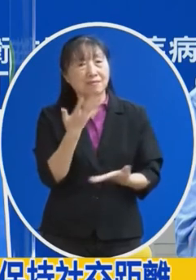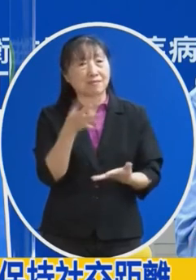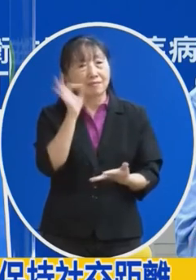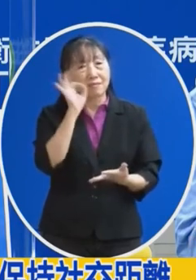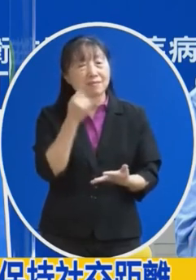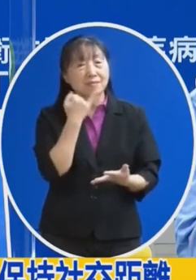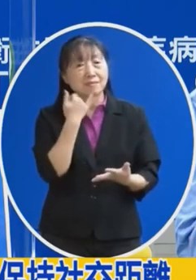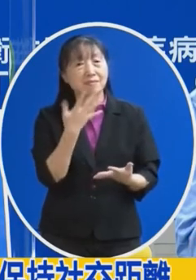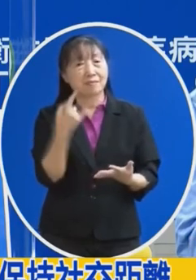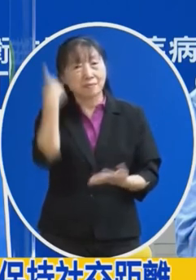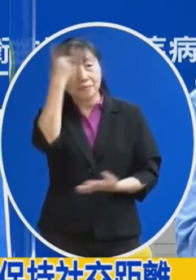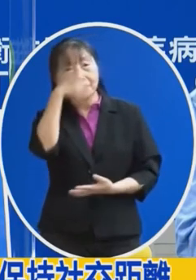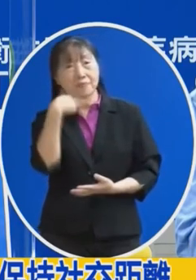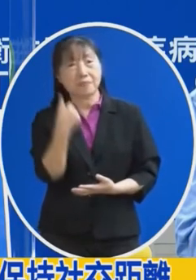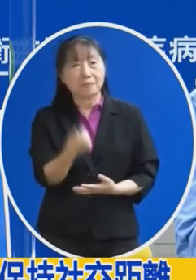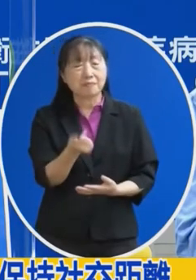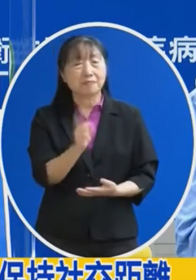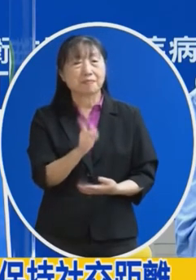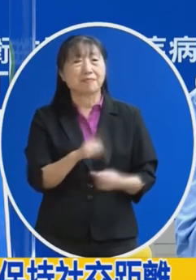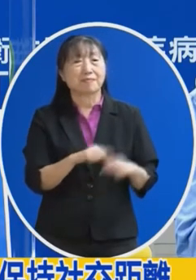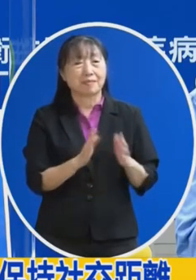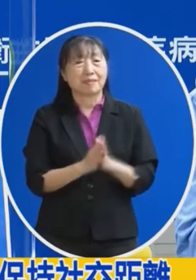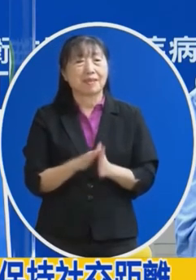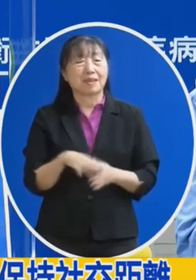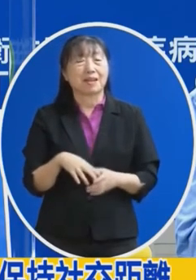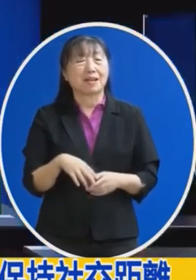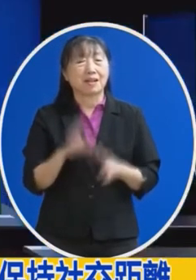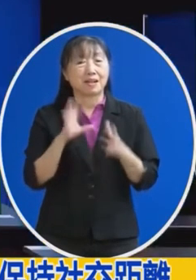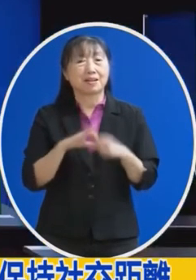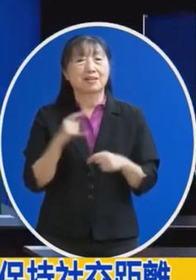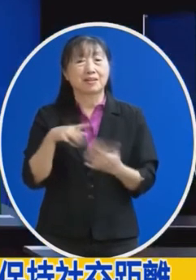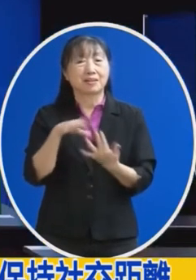然都比较高嘛，这不用问也知道，对不对？